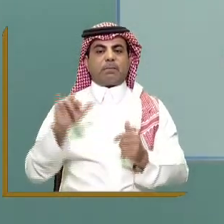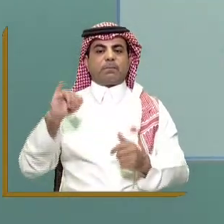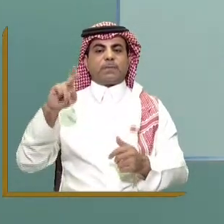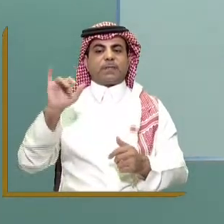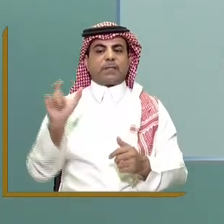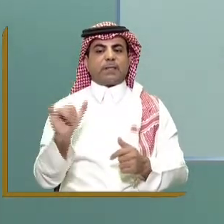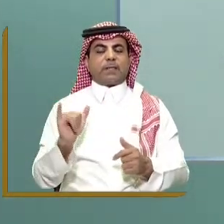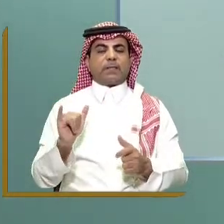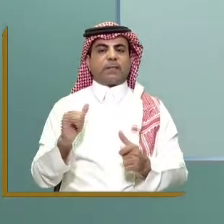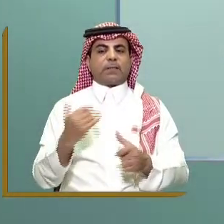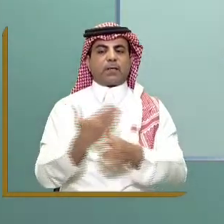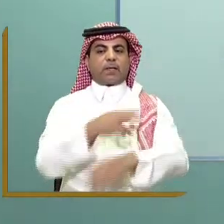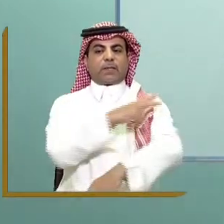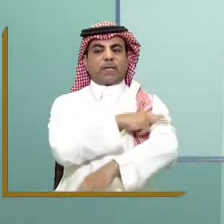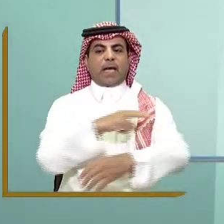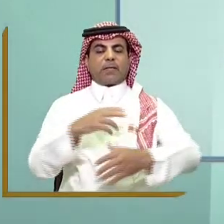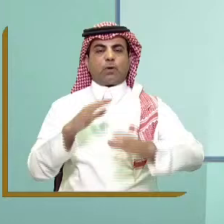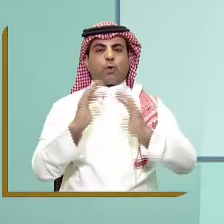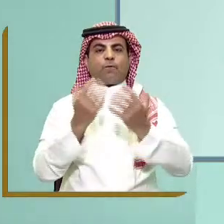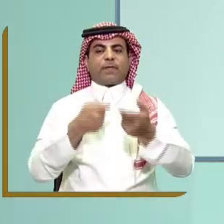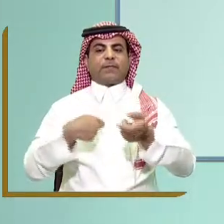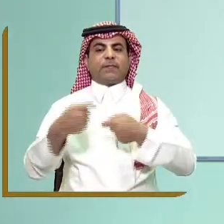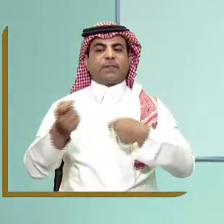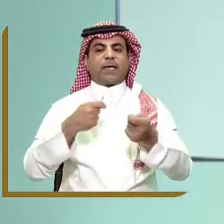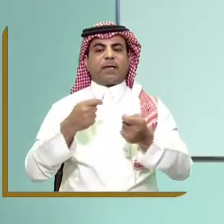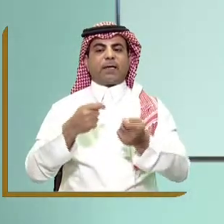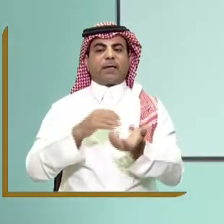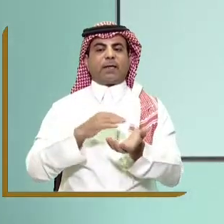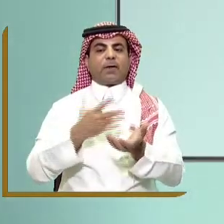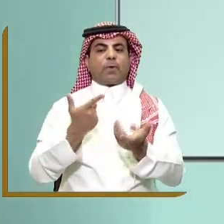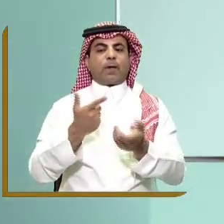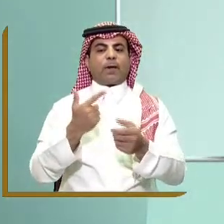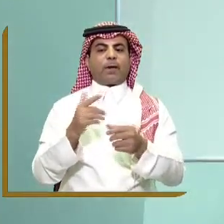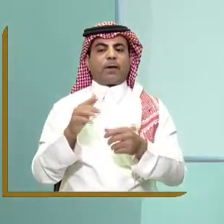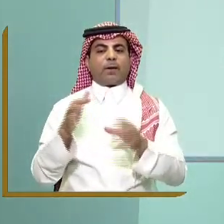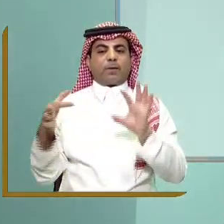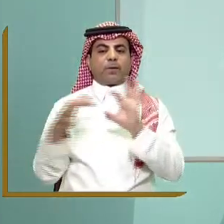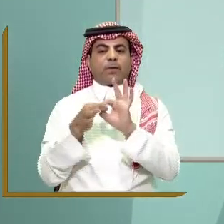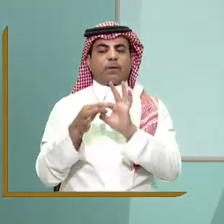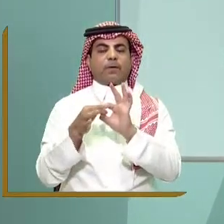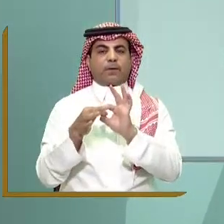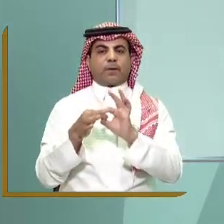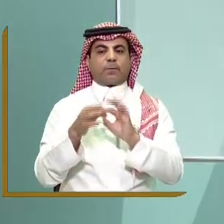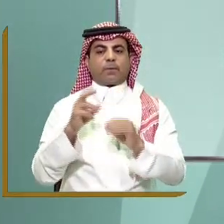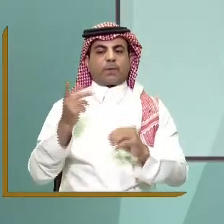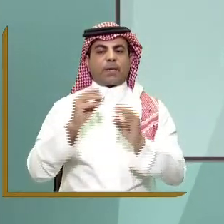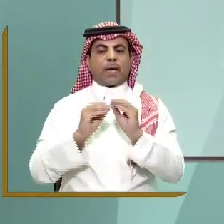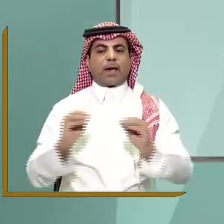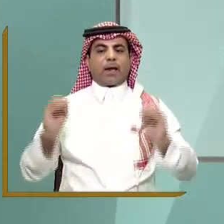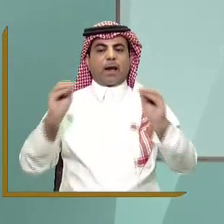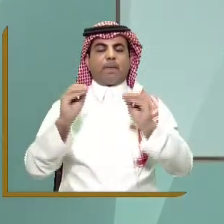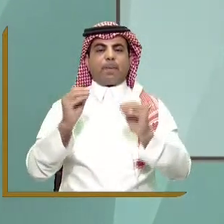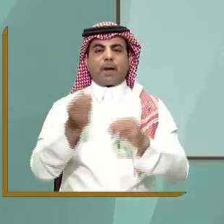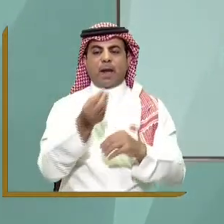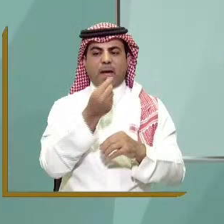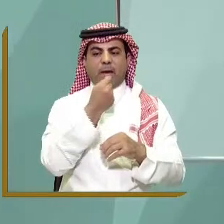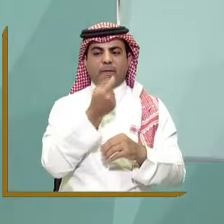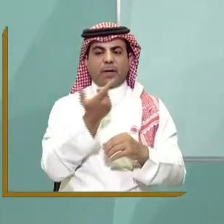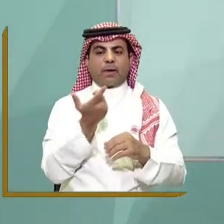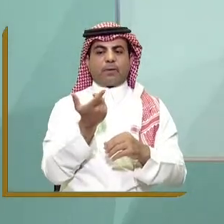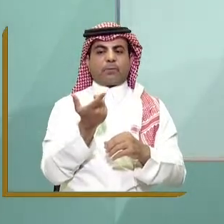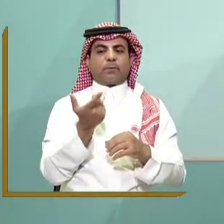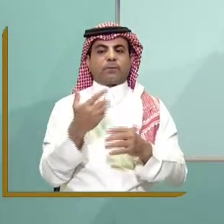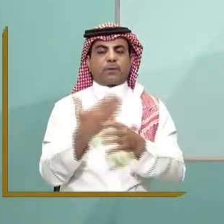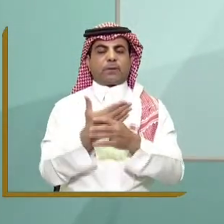بن فهد المزيني أعضاء ممثلين لاتحاد الغرف التجارية السعودية من رجال الأعمال ذوي العلاقة بمجال عمل